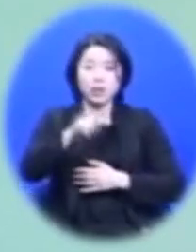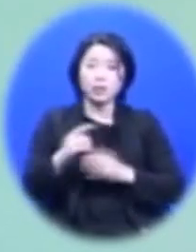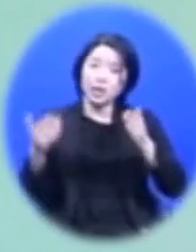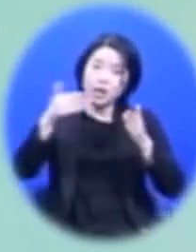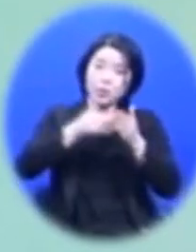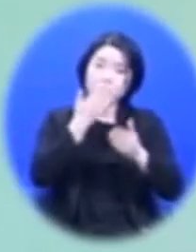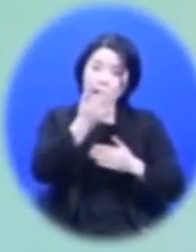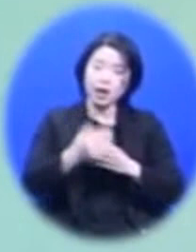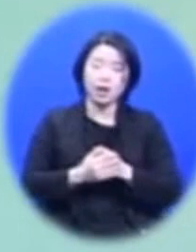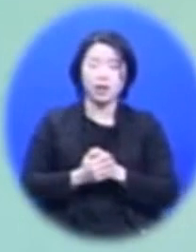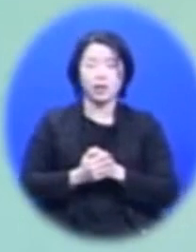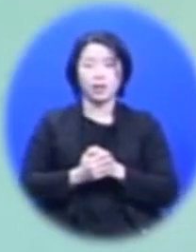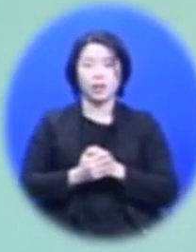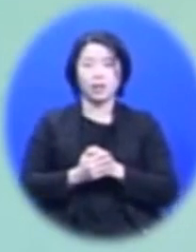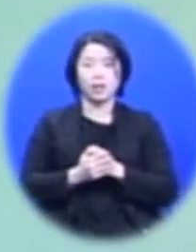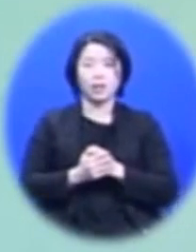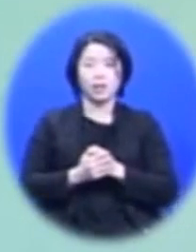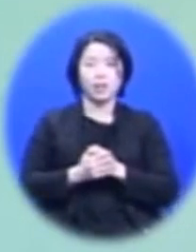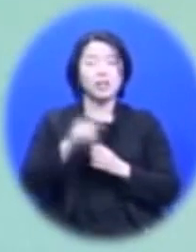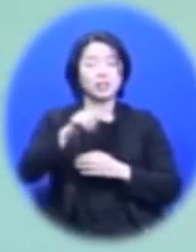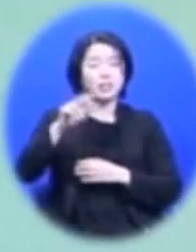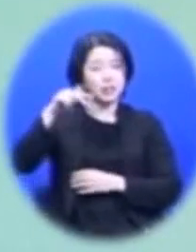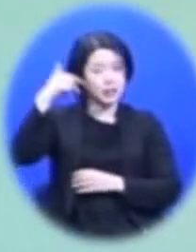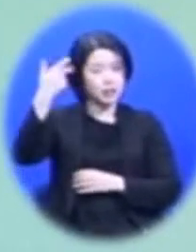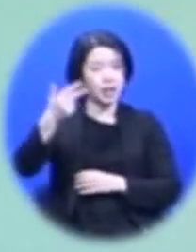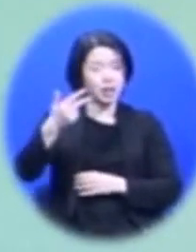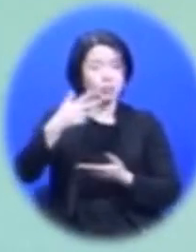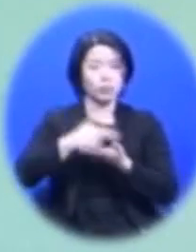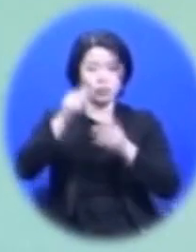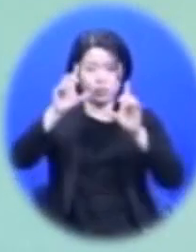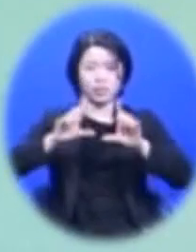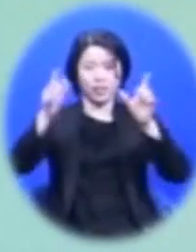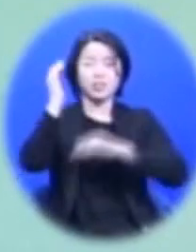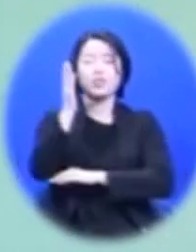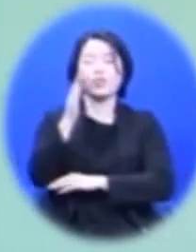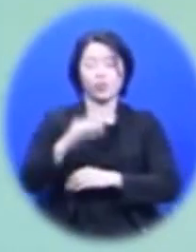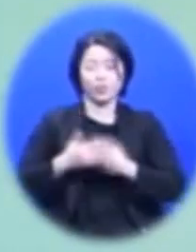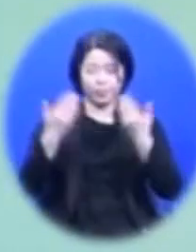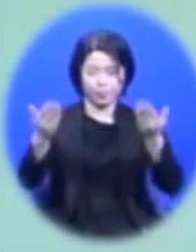걸까? 그건 다음 주일에 설교하겠습니다.